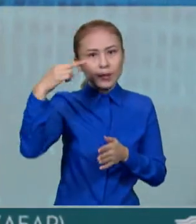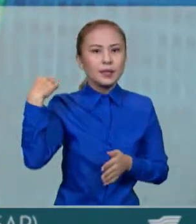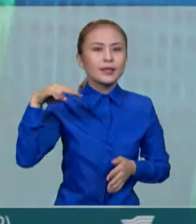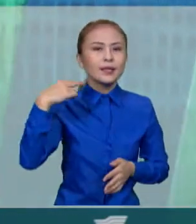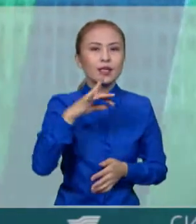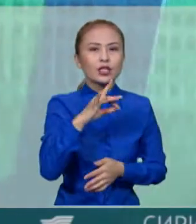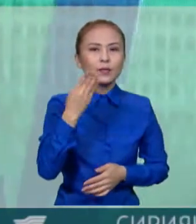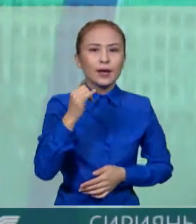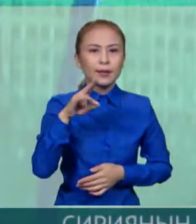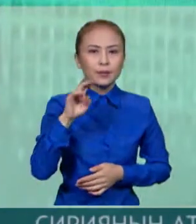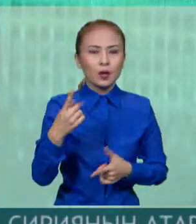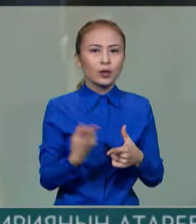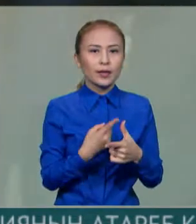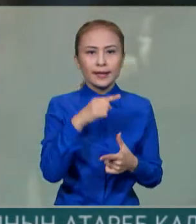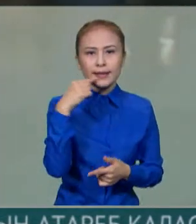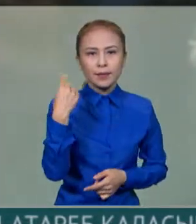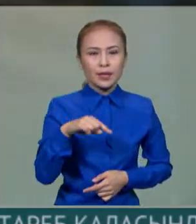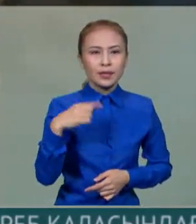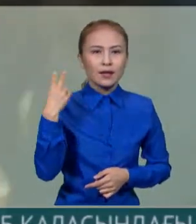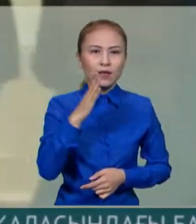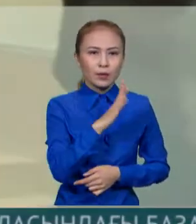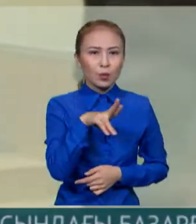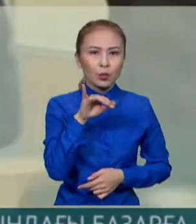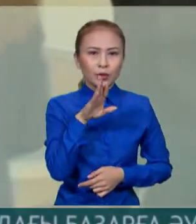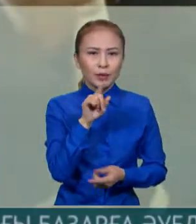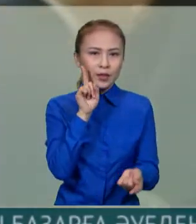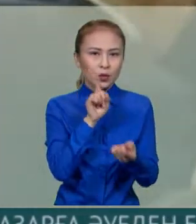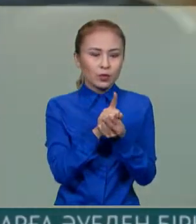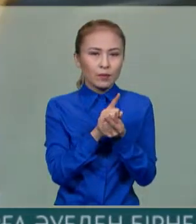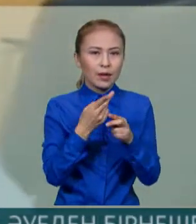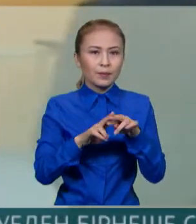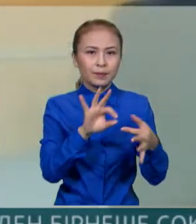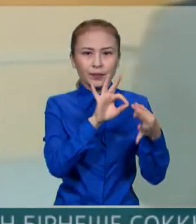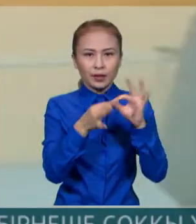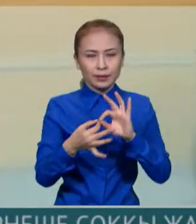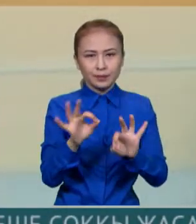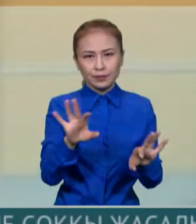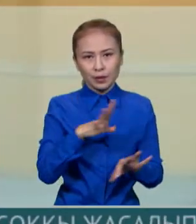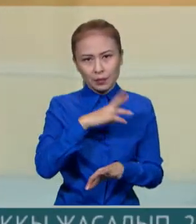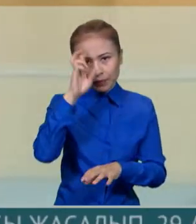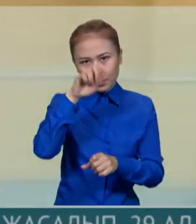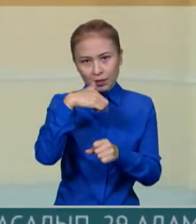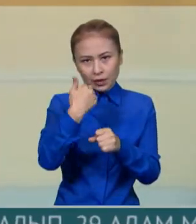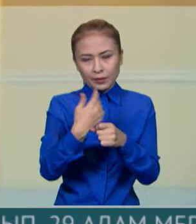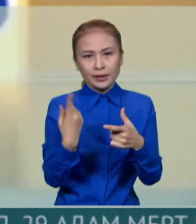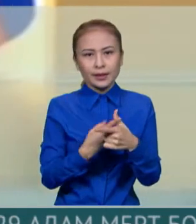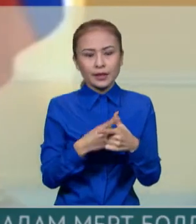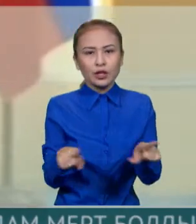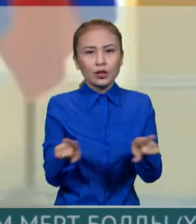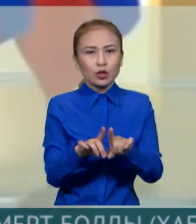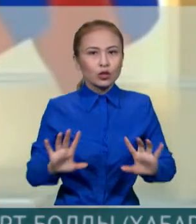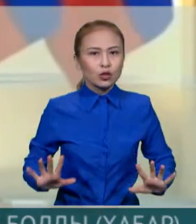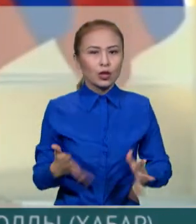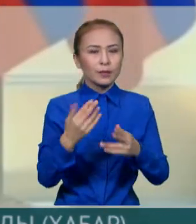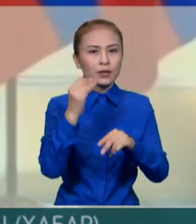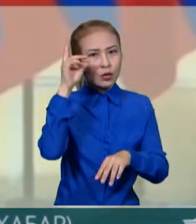Түркия президенті Режеп Тайып Ердоған Ресей президенті Владимир Путинмен кездесуінен кейін мәлімдеді. Мемлекет басшылары Шам еліндегі